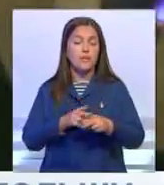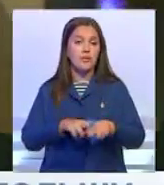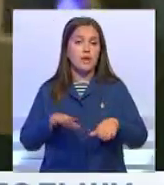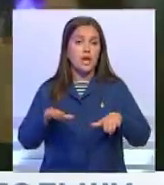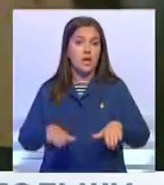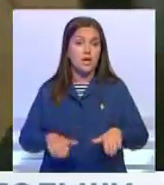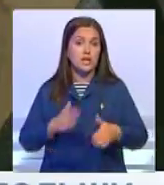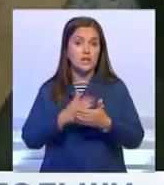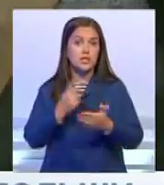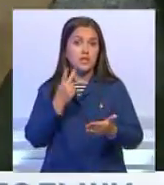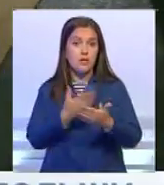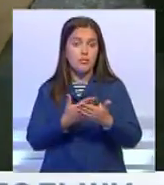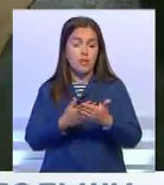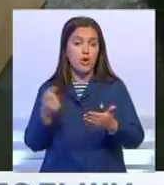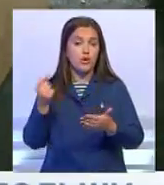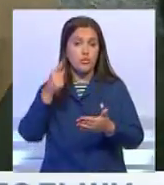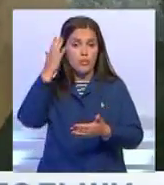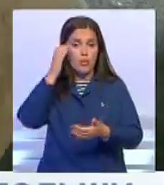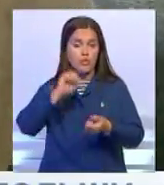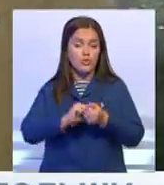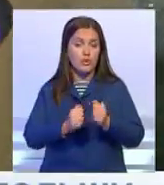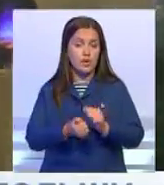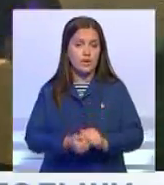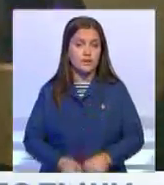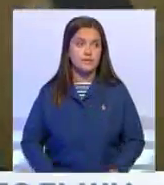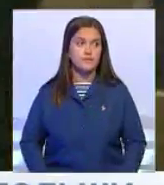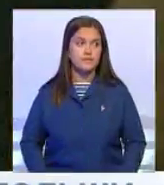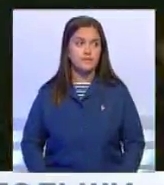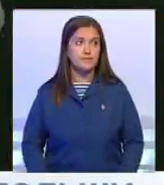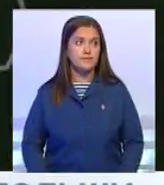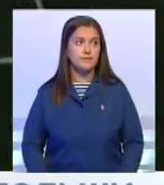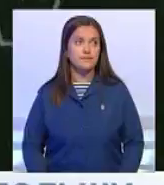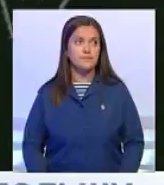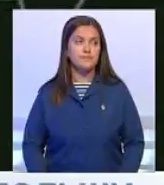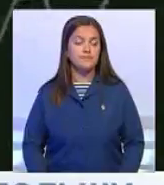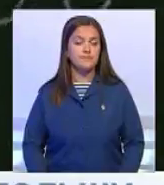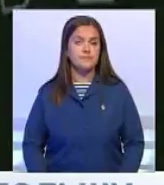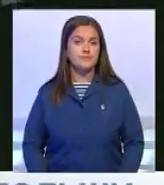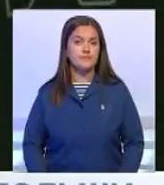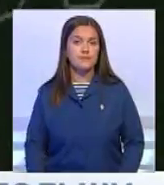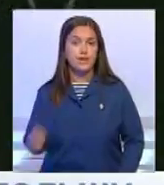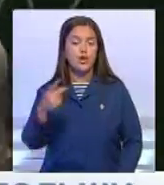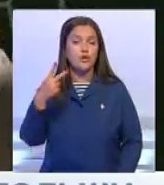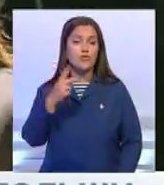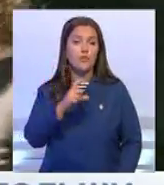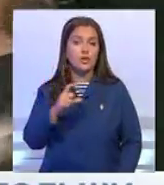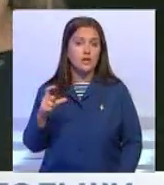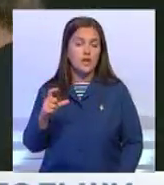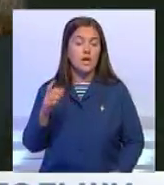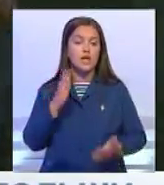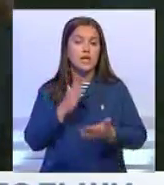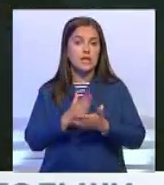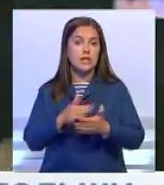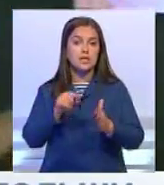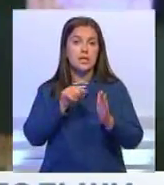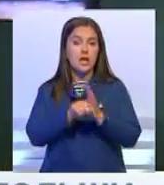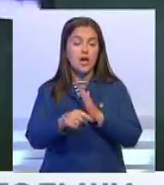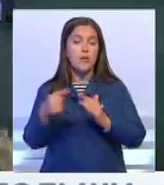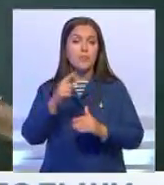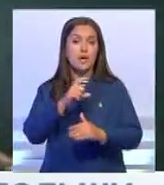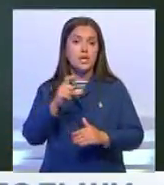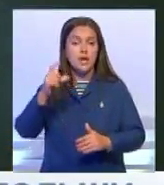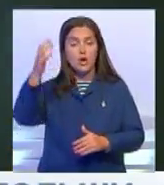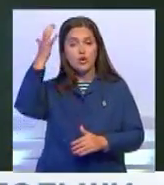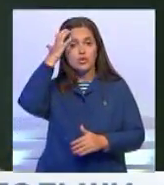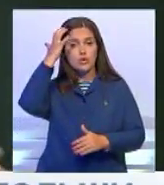и представлен тот самый голубой уголь. Вообще же павильон Польши двухэтажный. Если первый окрашен в